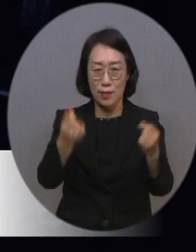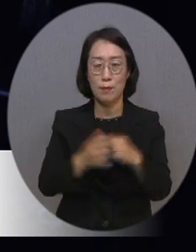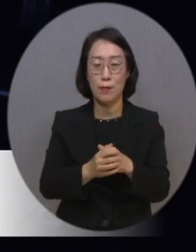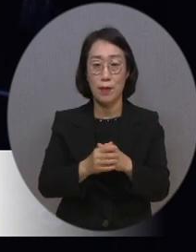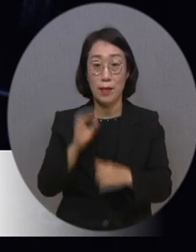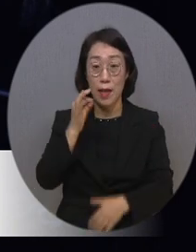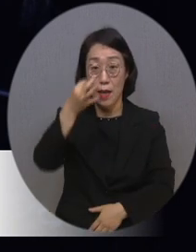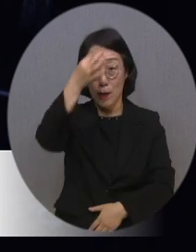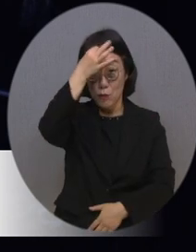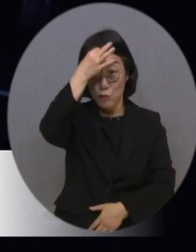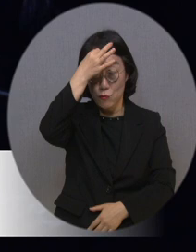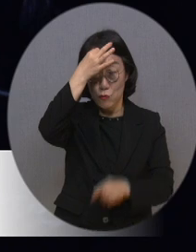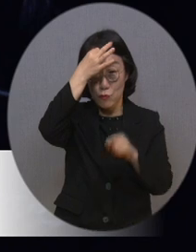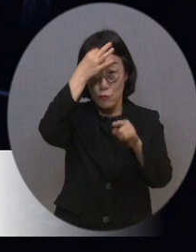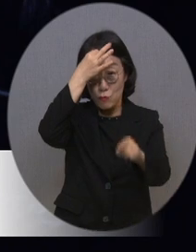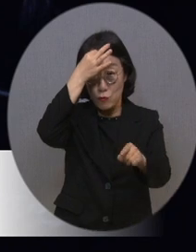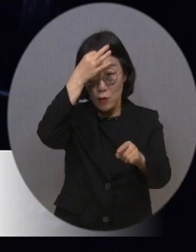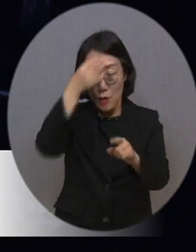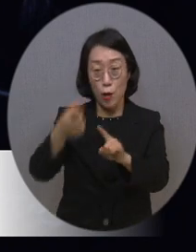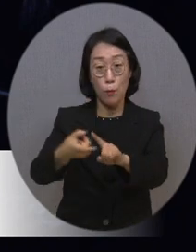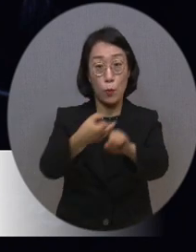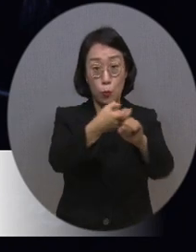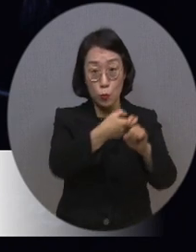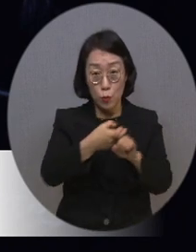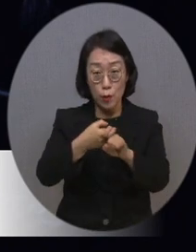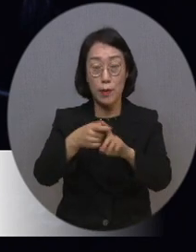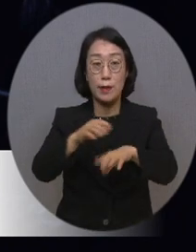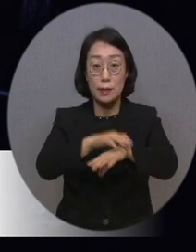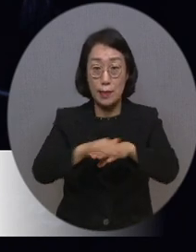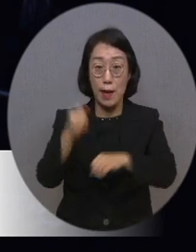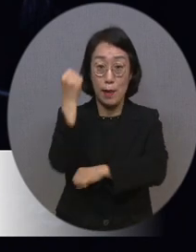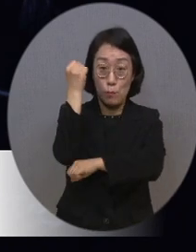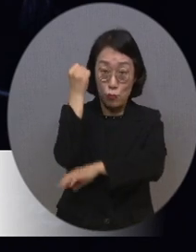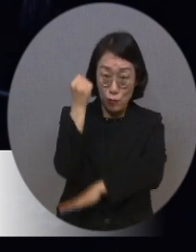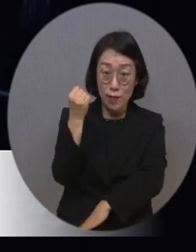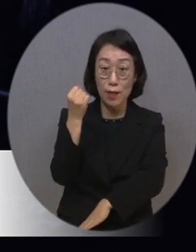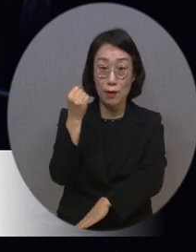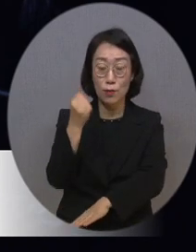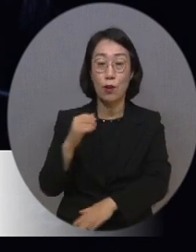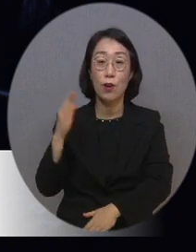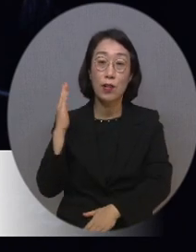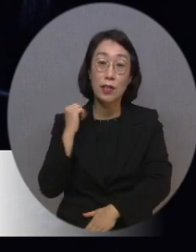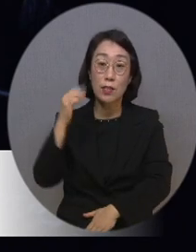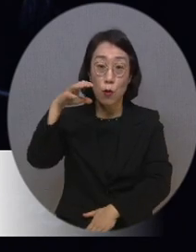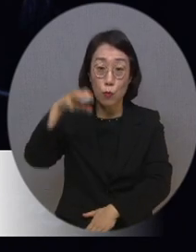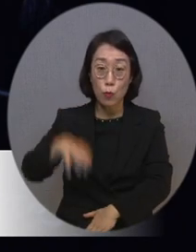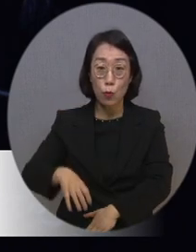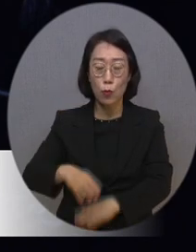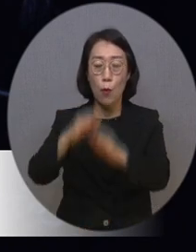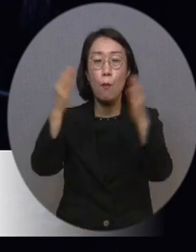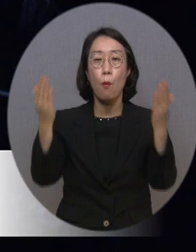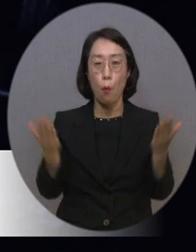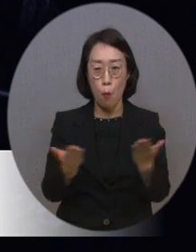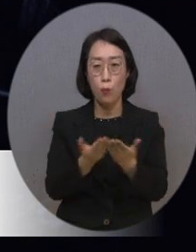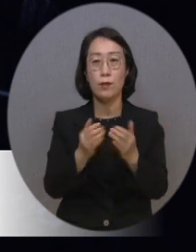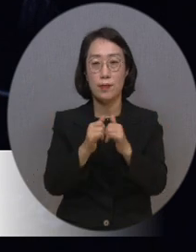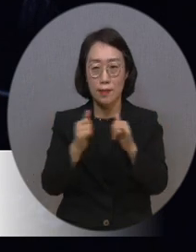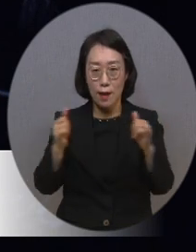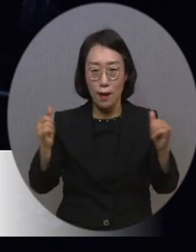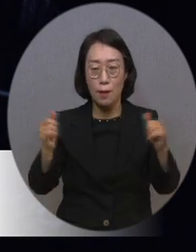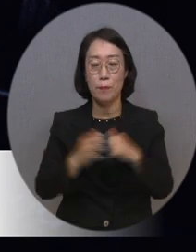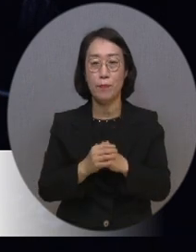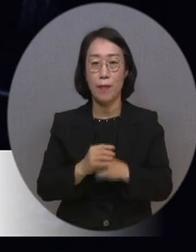이번 예술협동조합이 잘 뿌리를 내려서 우리 의정부가 온 주민들이 함께